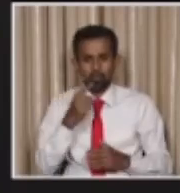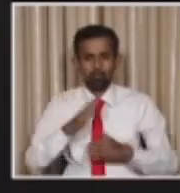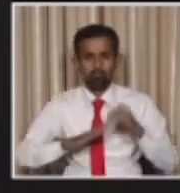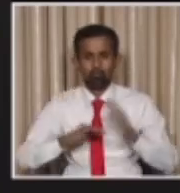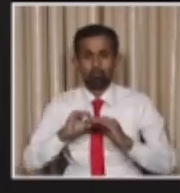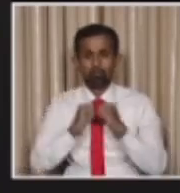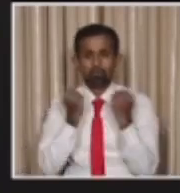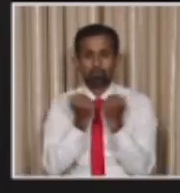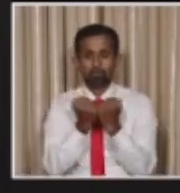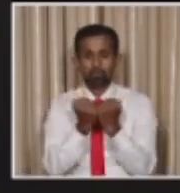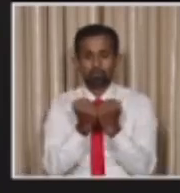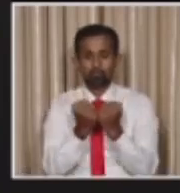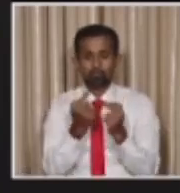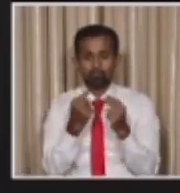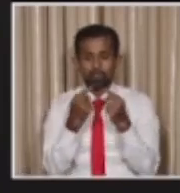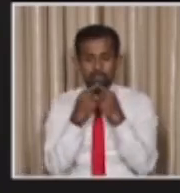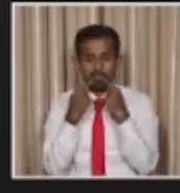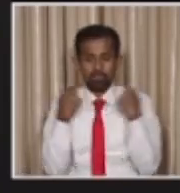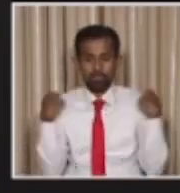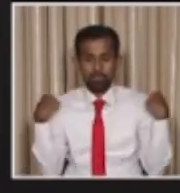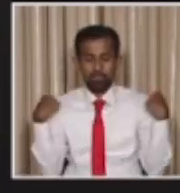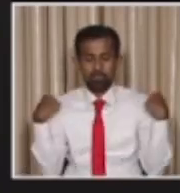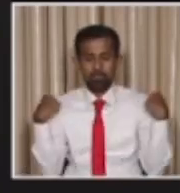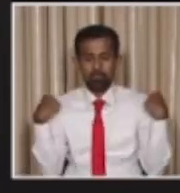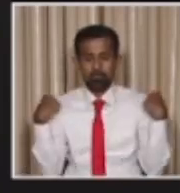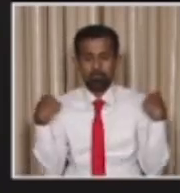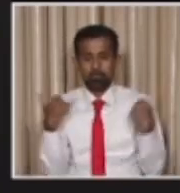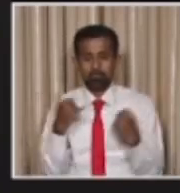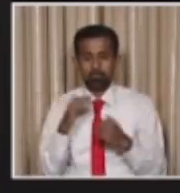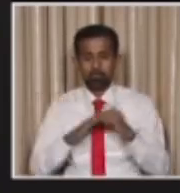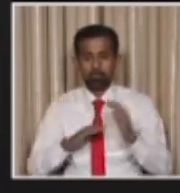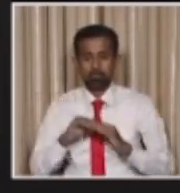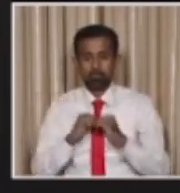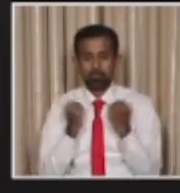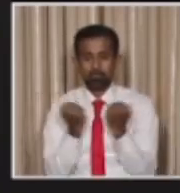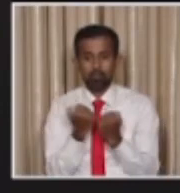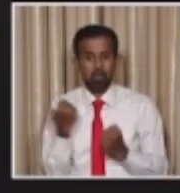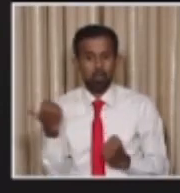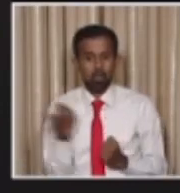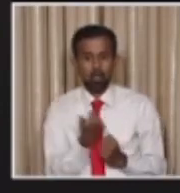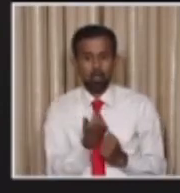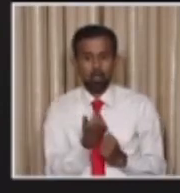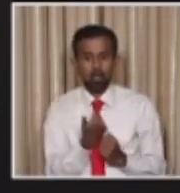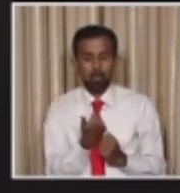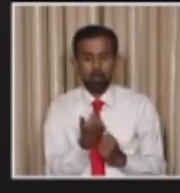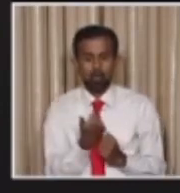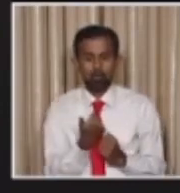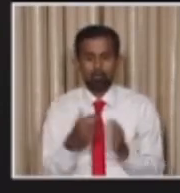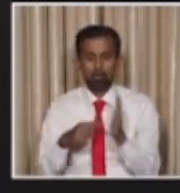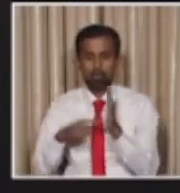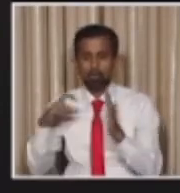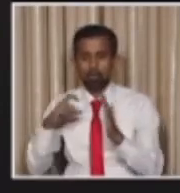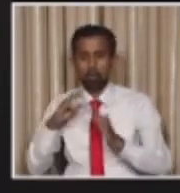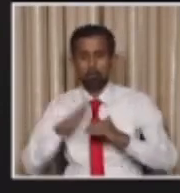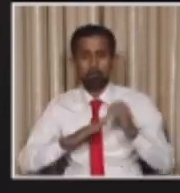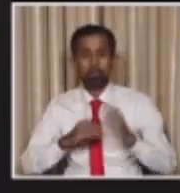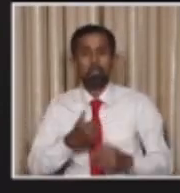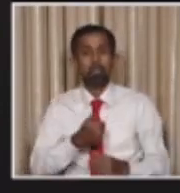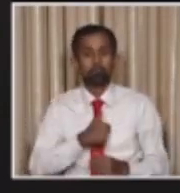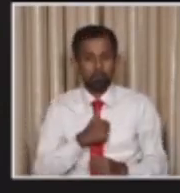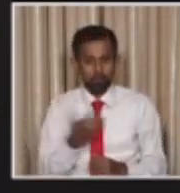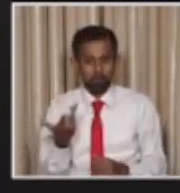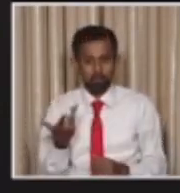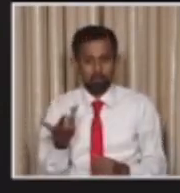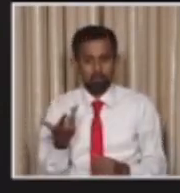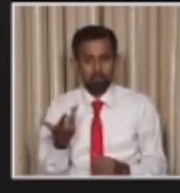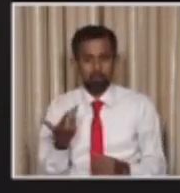සමිති රෙගුවේ තියෙන සමහර වෘත්තීය සමිති මේ අලුත් තාක්ෂණය පාවිච්චි කරනව විරුද්ධයි. ඉතින්